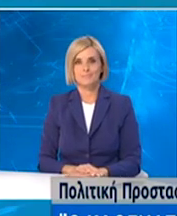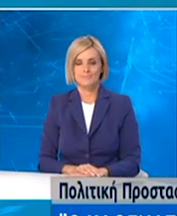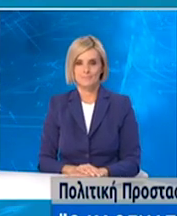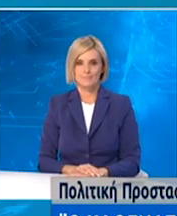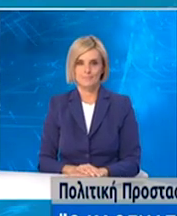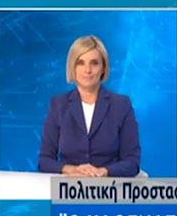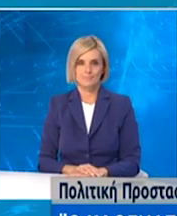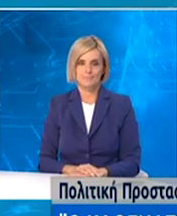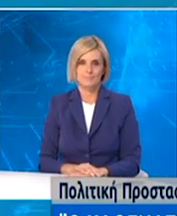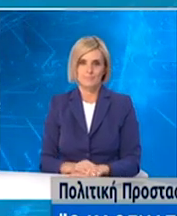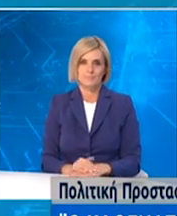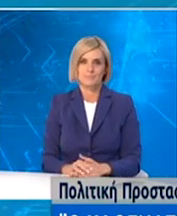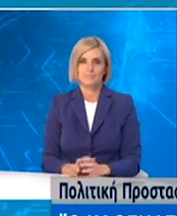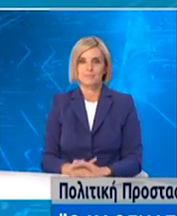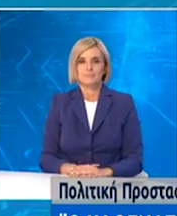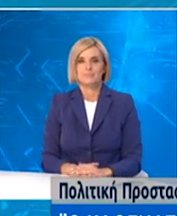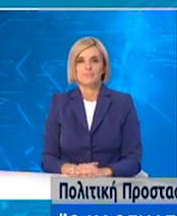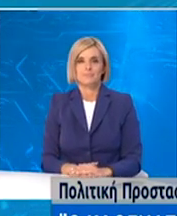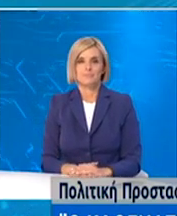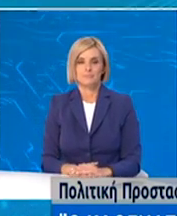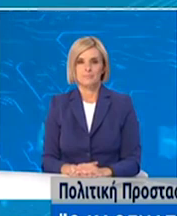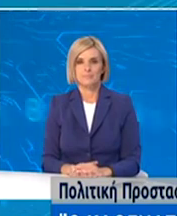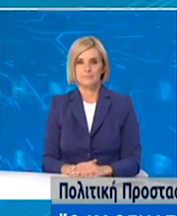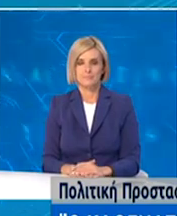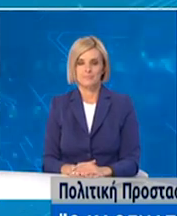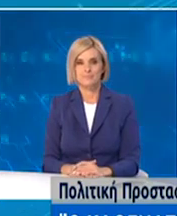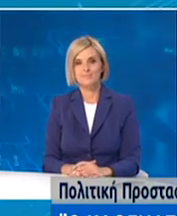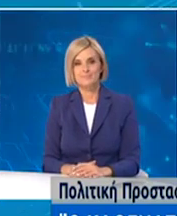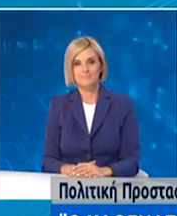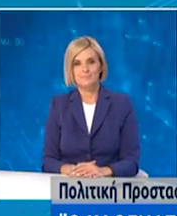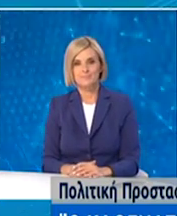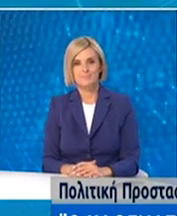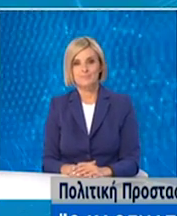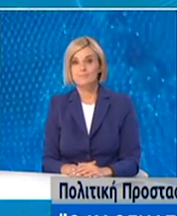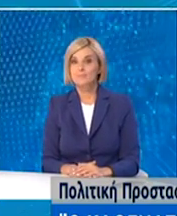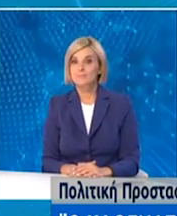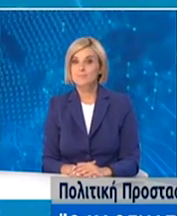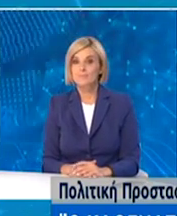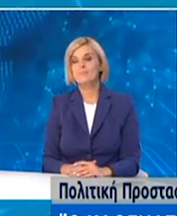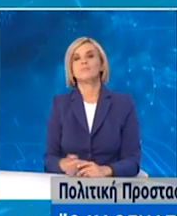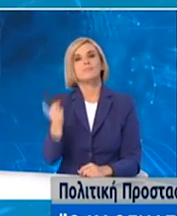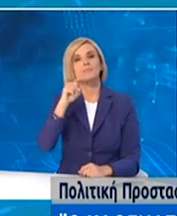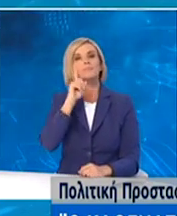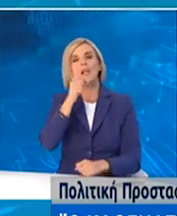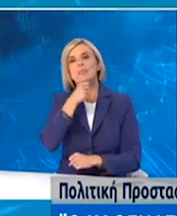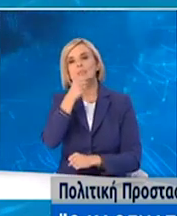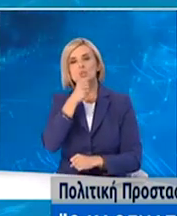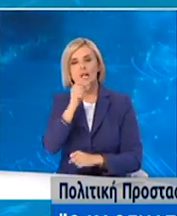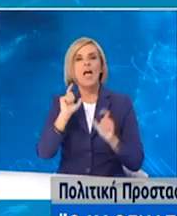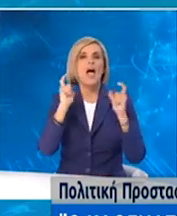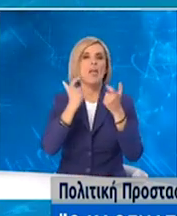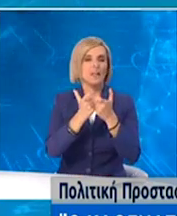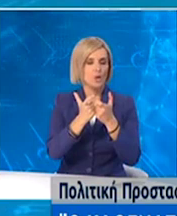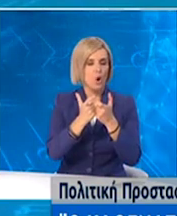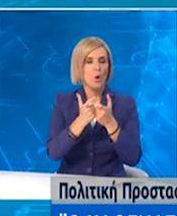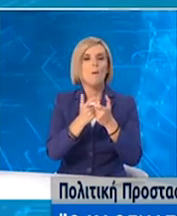Να πάρουμε άλλη μία τελευταία ερώτηση. Η κυρία... Από το ΑΠΕ, από το Εθνικό Πρακτορείο Ειδήσεων. Κύριε